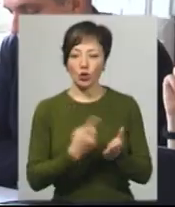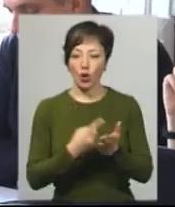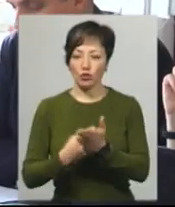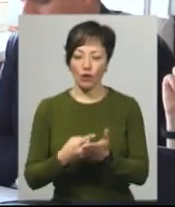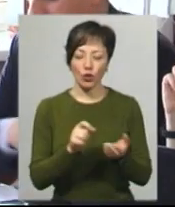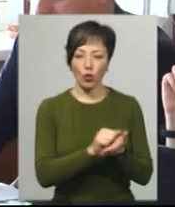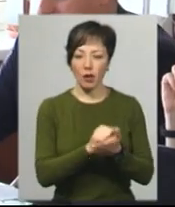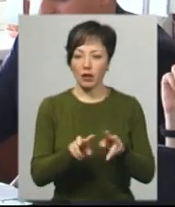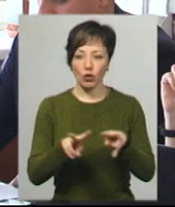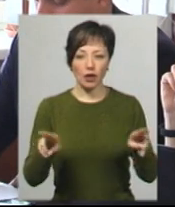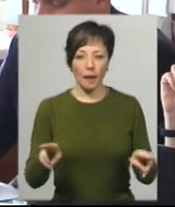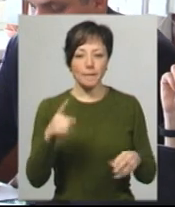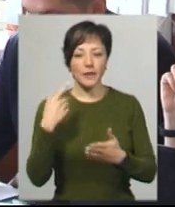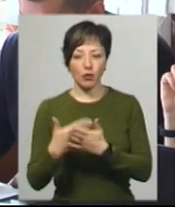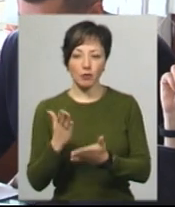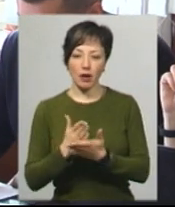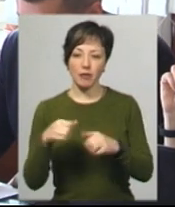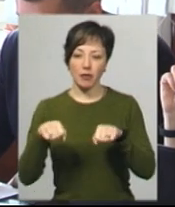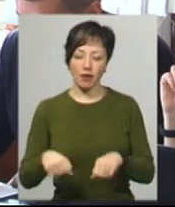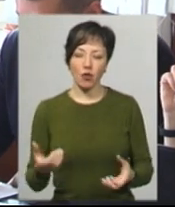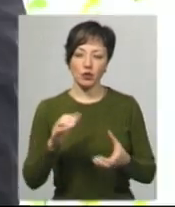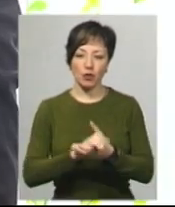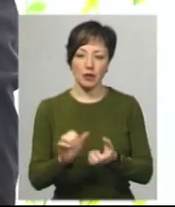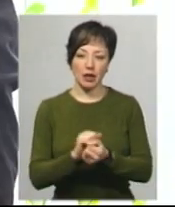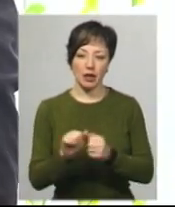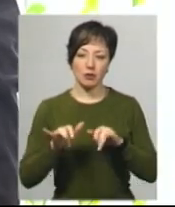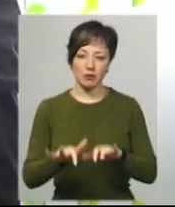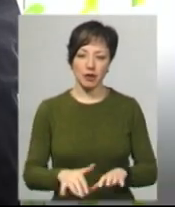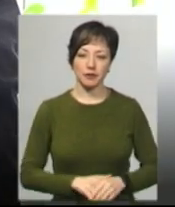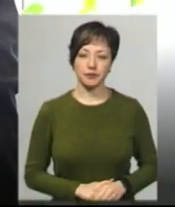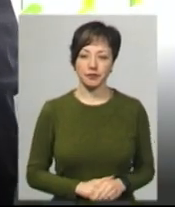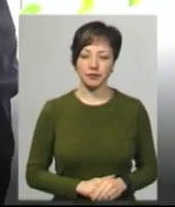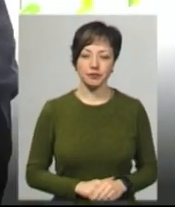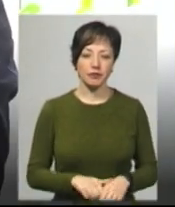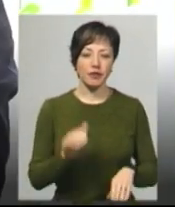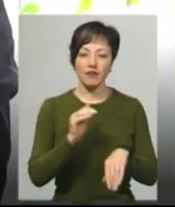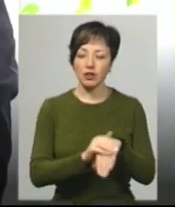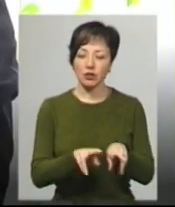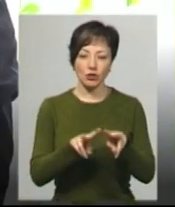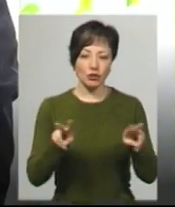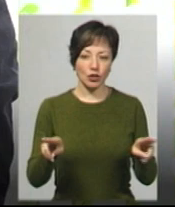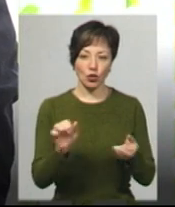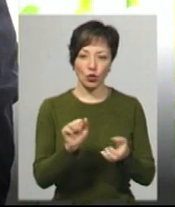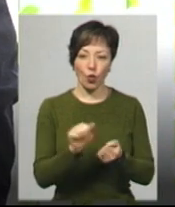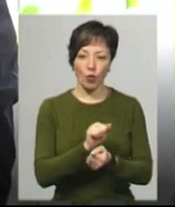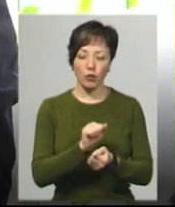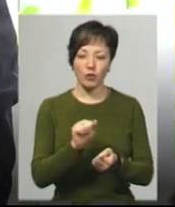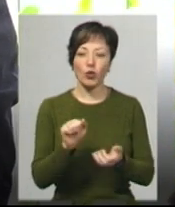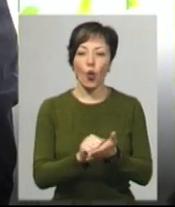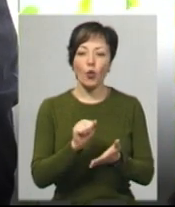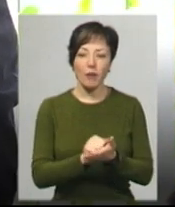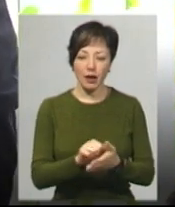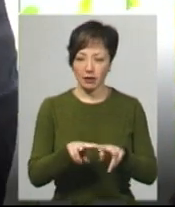проте сторона підозрюваних має право ознайомитися з матеріалами справи. Вони фактично тотожні. Там одні ті ж самі, якщо документи брати,